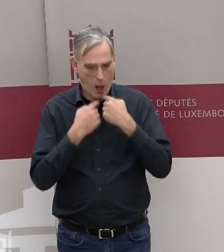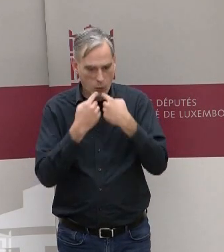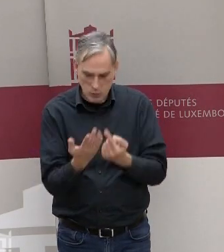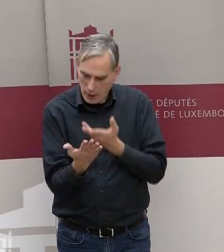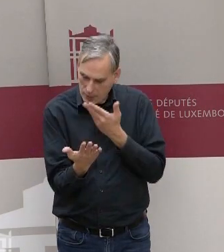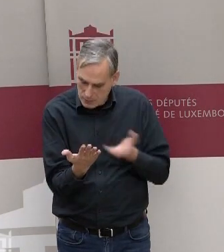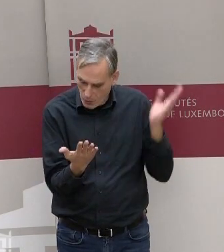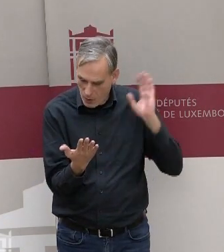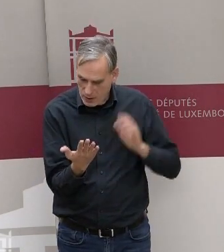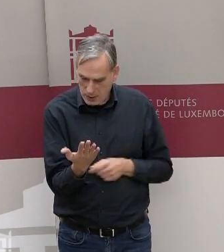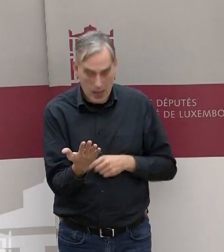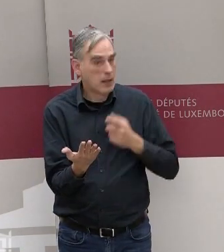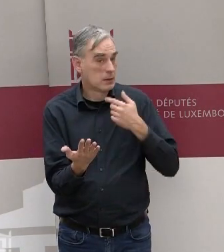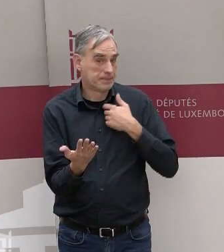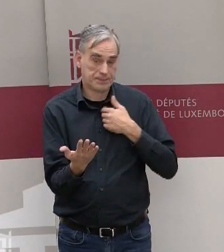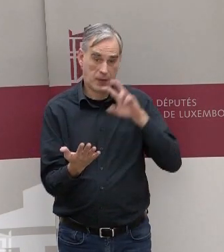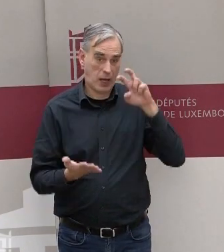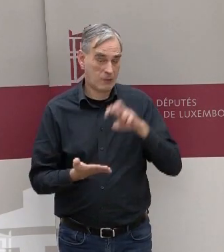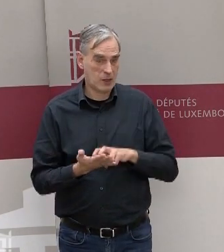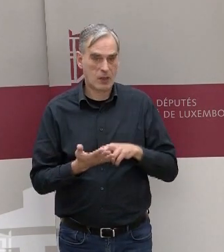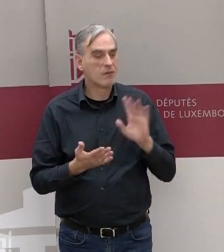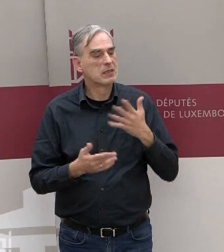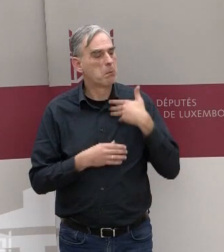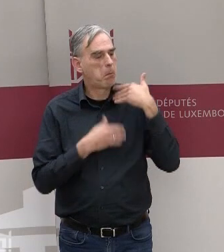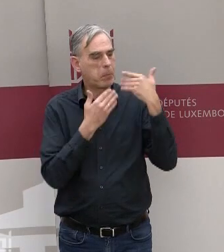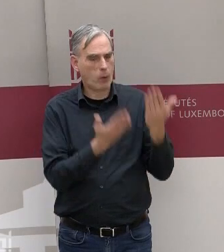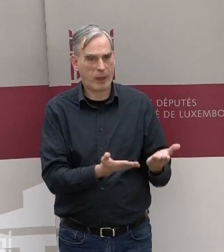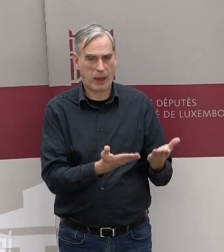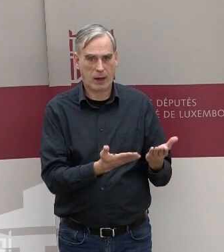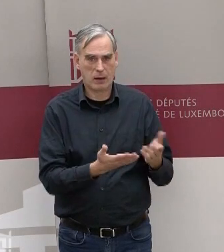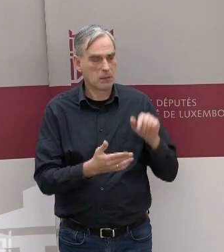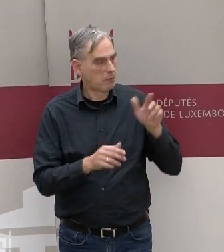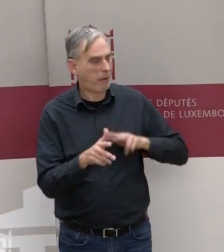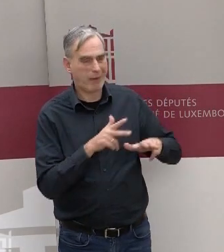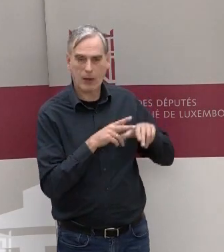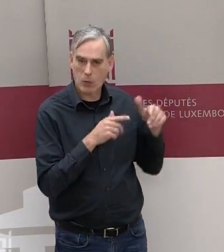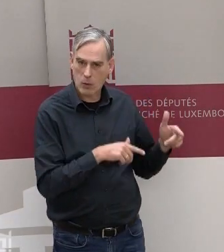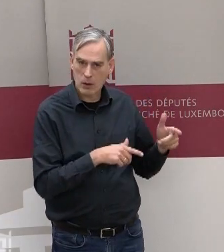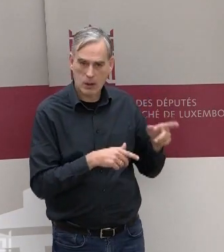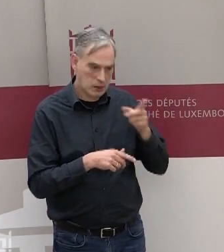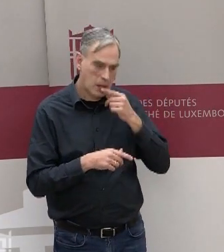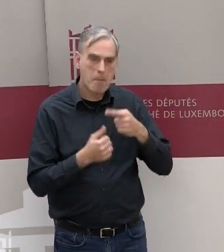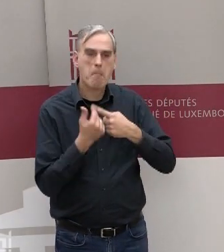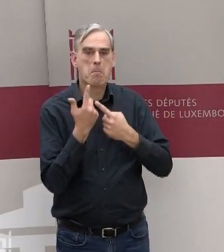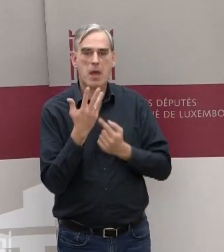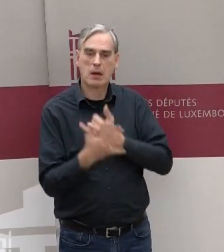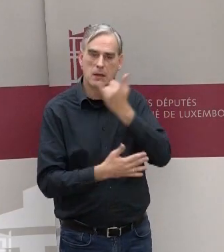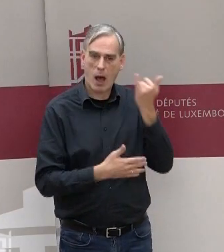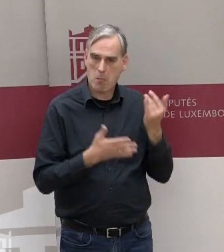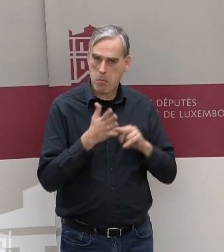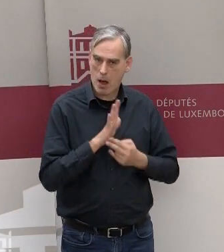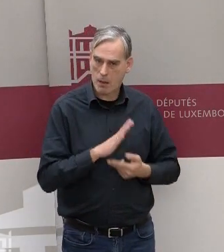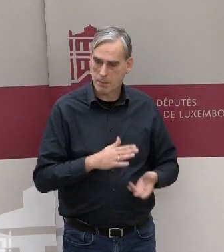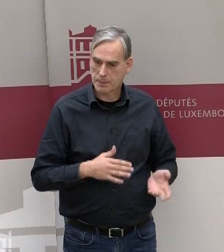aufverstanden mit den Prioritäten, die die Regierung mal plurianuell setzt. Das Budget für Space-Projekte soll in den nächsten 4 Jahren